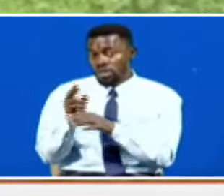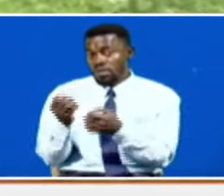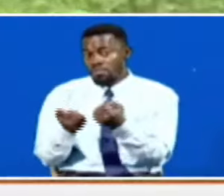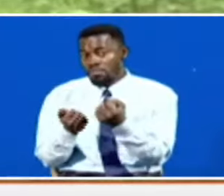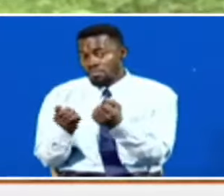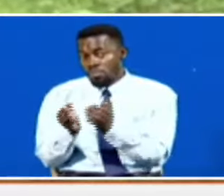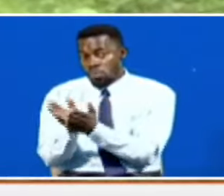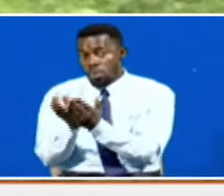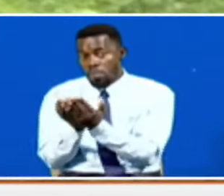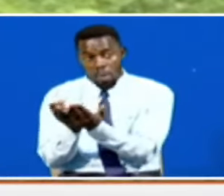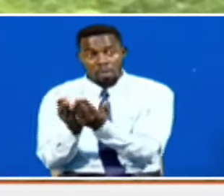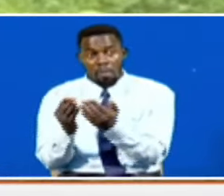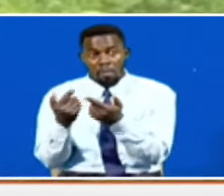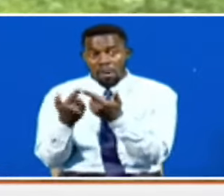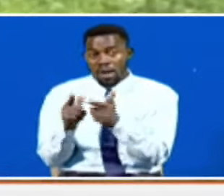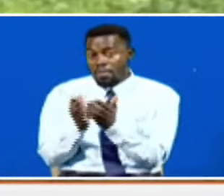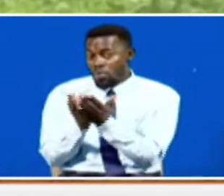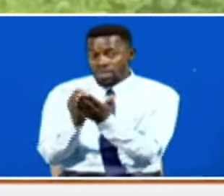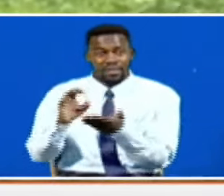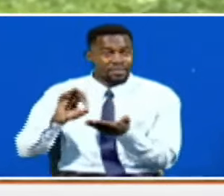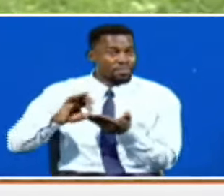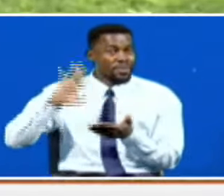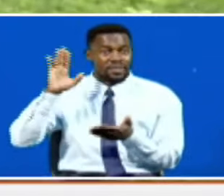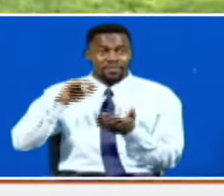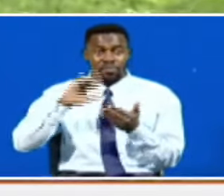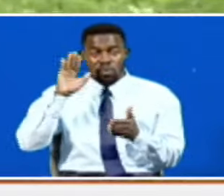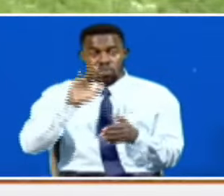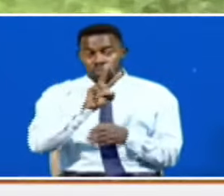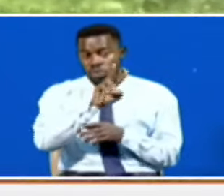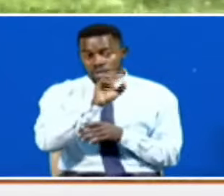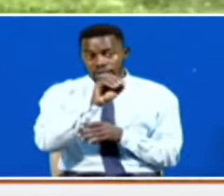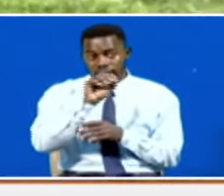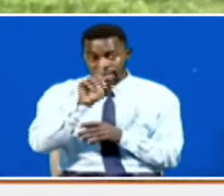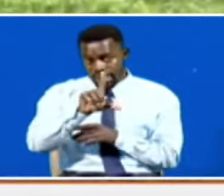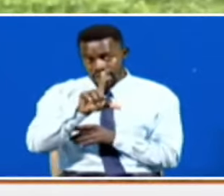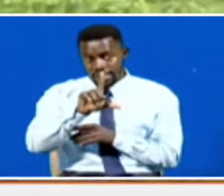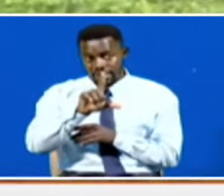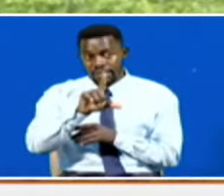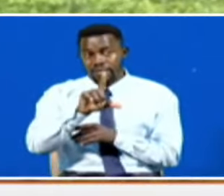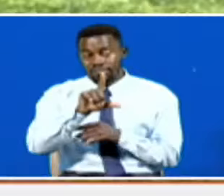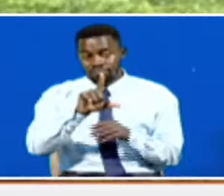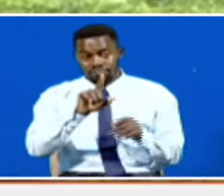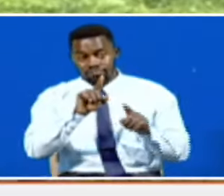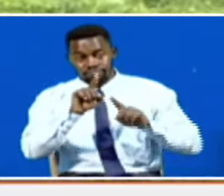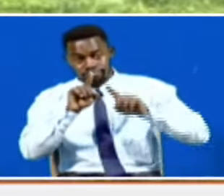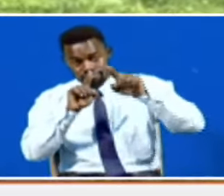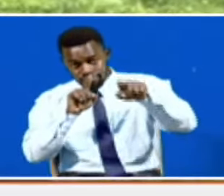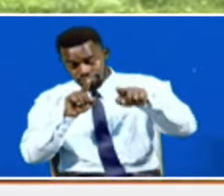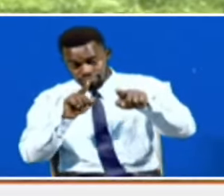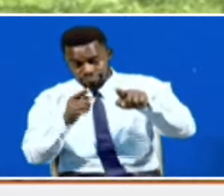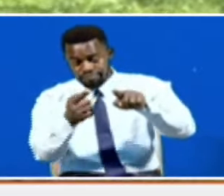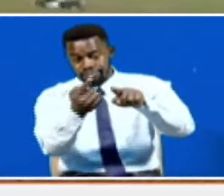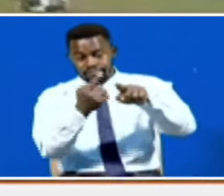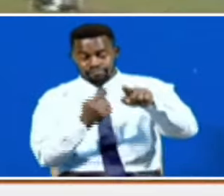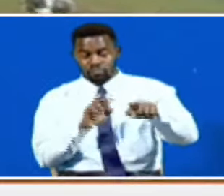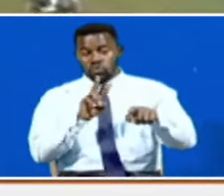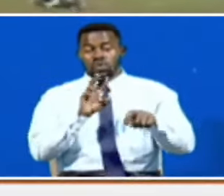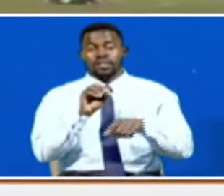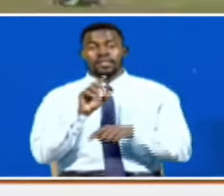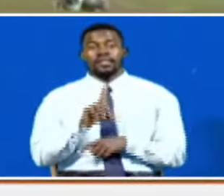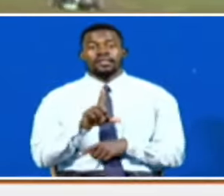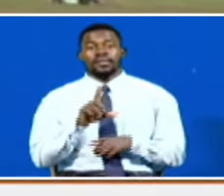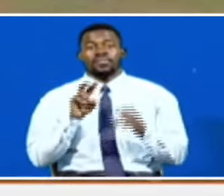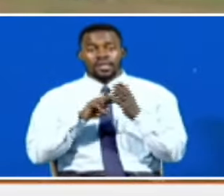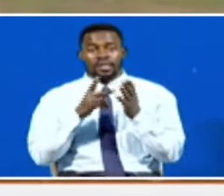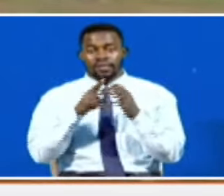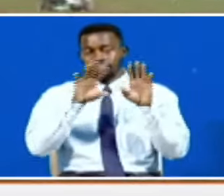Unawekewa mafuta extra. Boti ikienda na 20 liter, ikirudi wanaweka 20 liter. Sasa trip moja inaenda na 40. Watatoka vipi